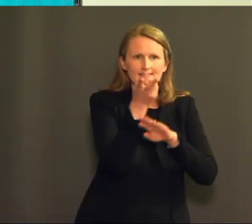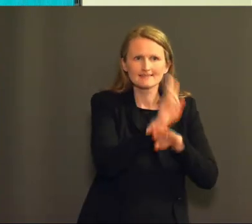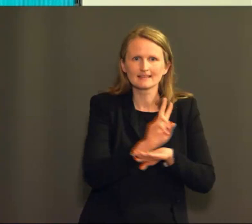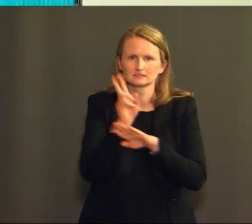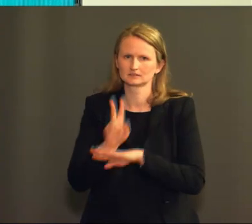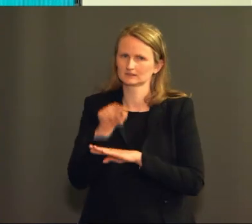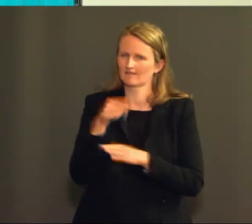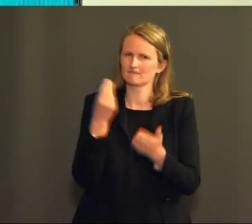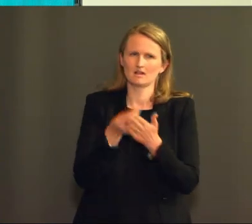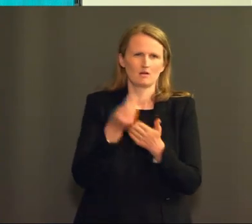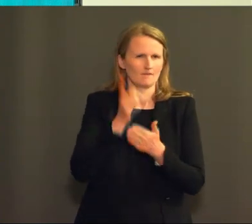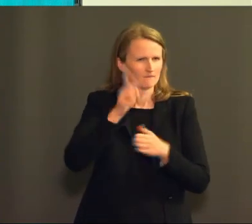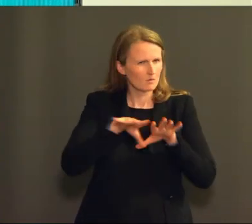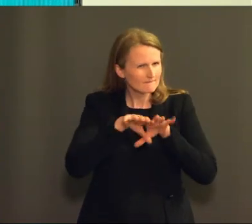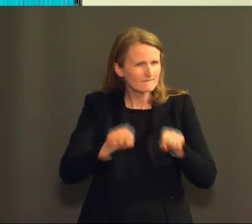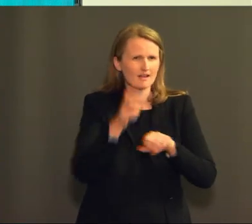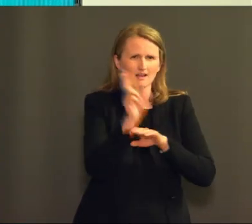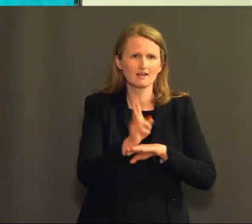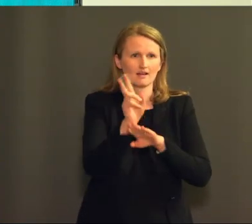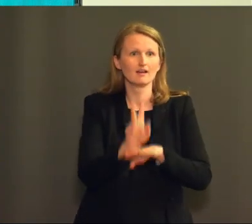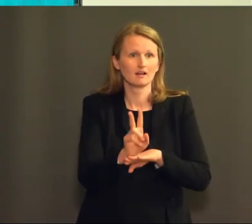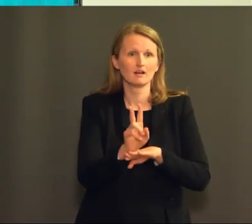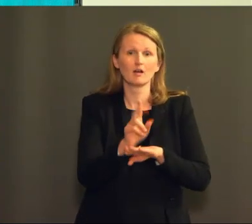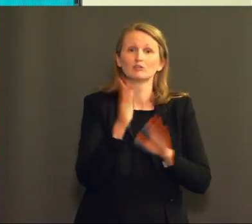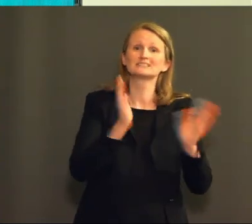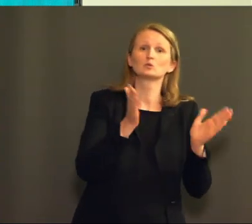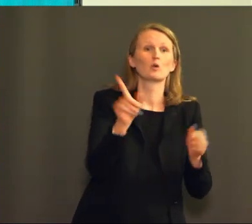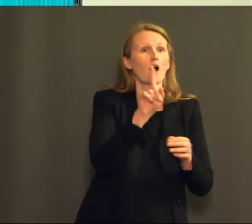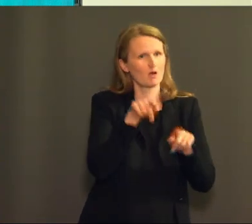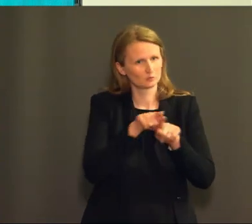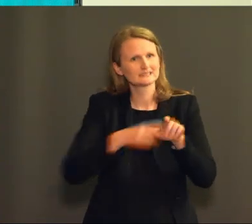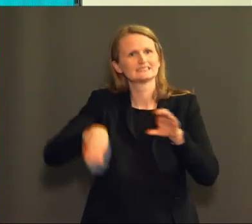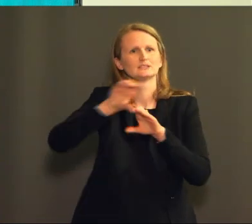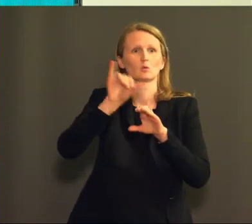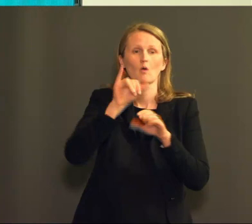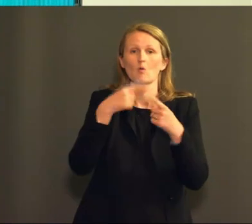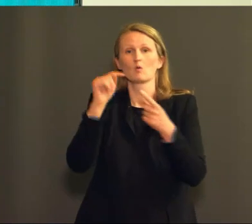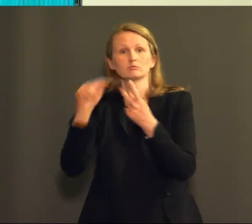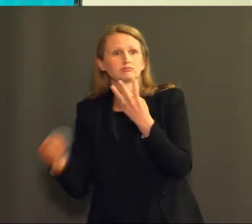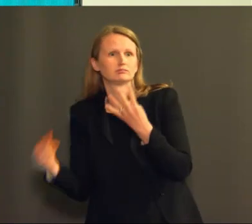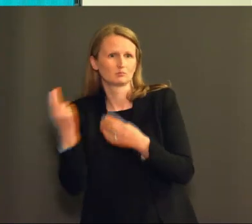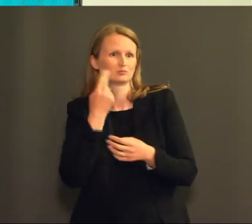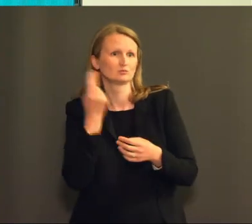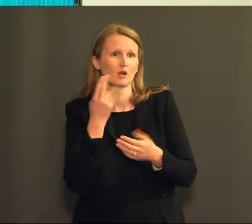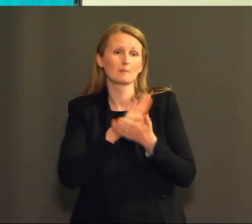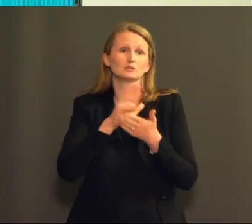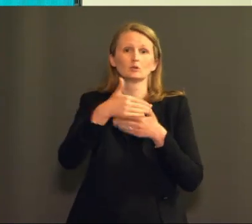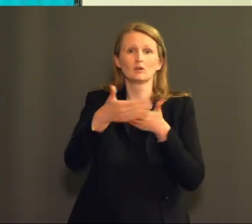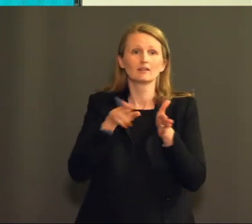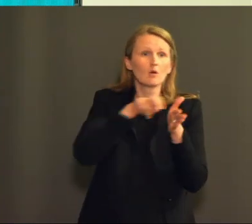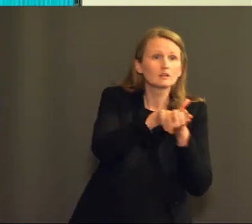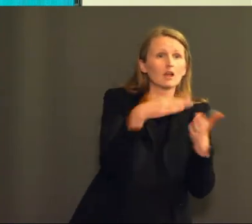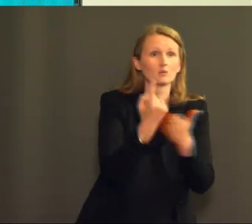respect des mesures préventives, à l'isolement et à la quarantaine des personnes malades ou potentiellement